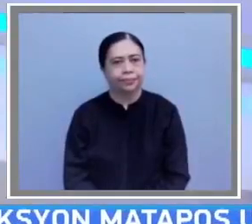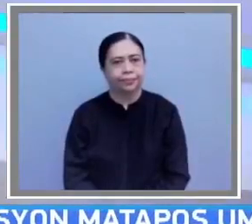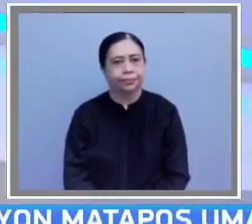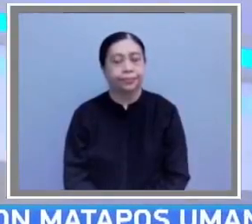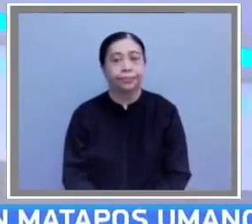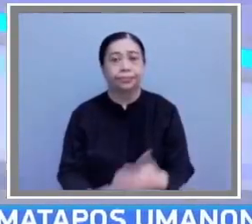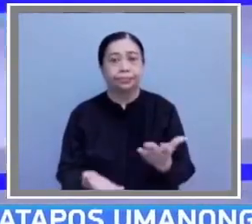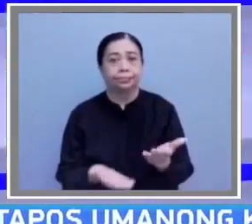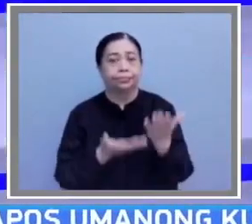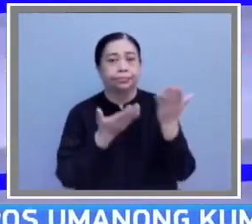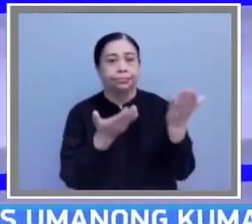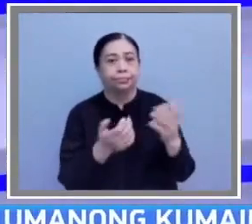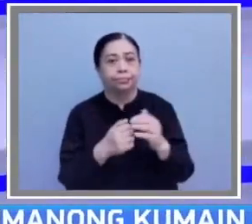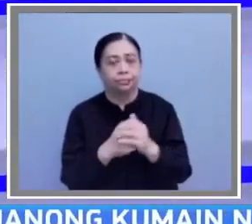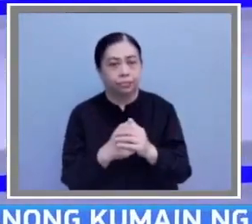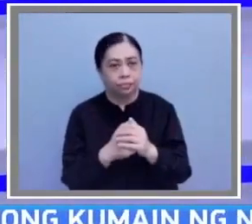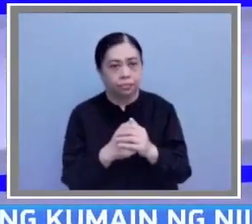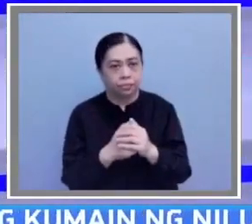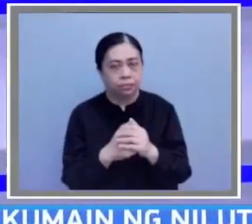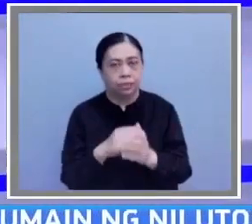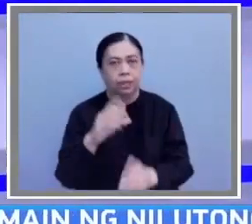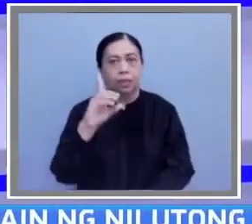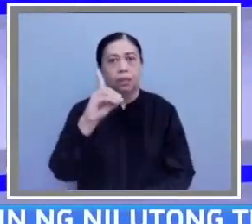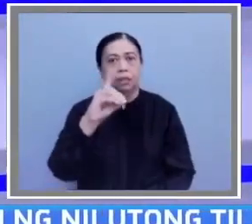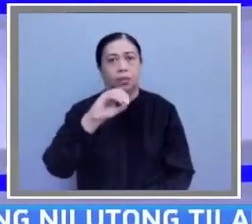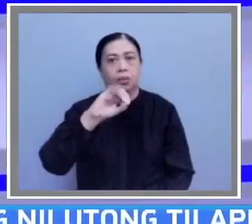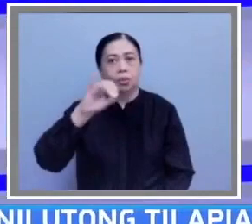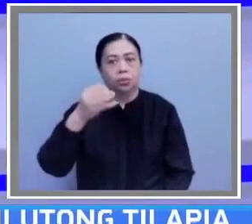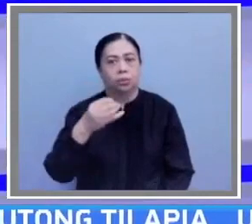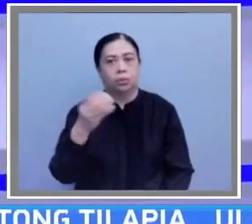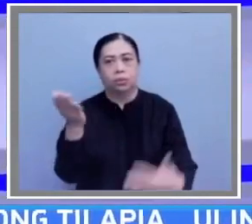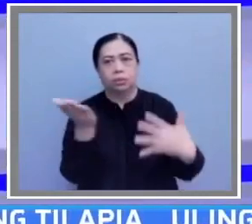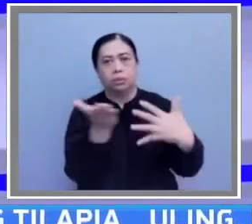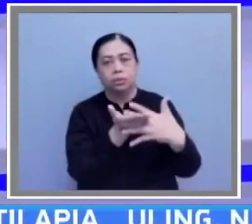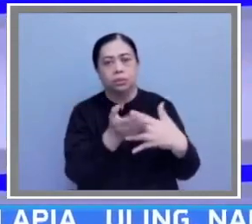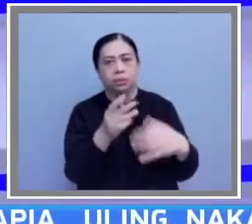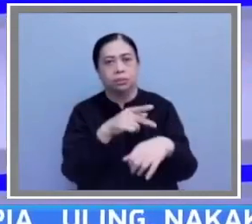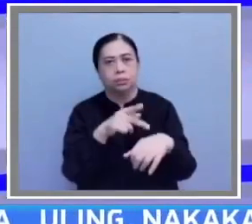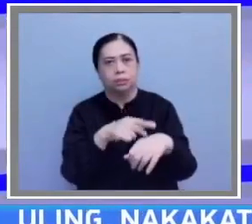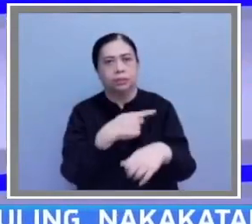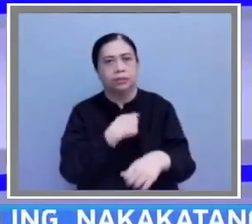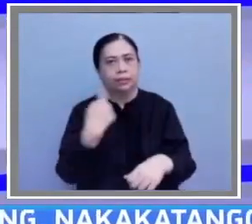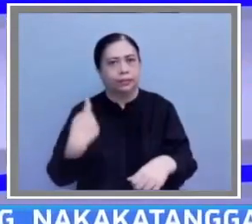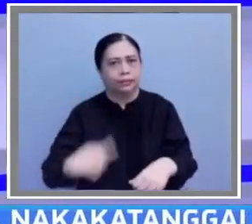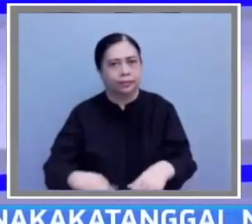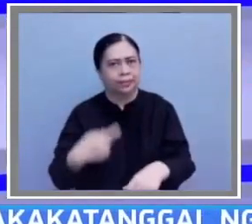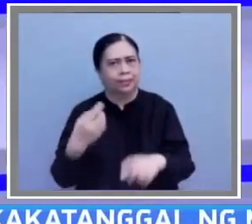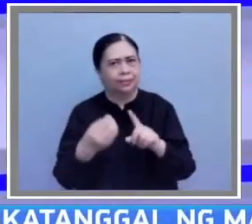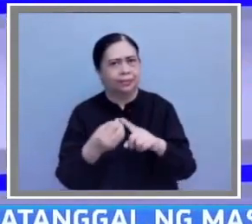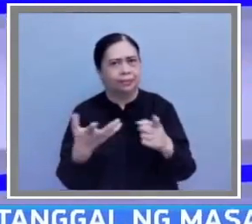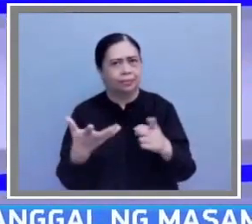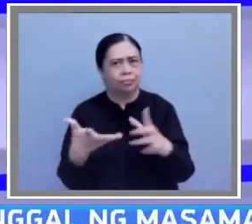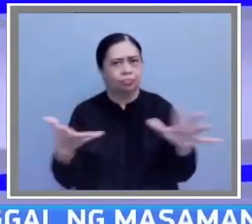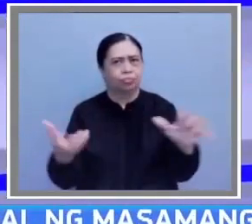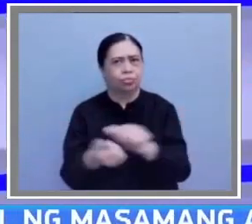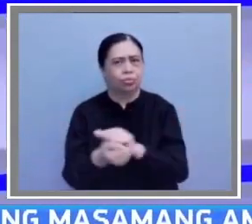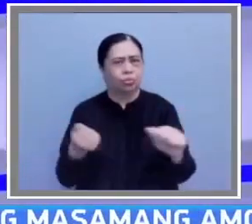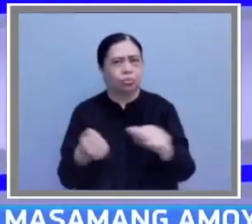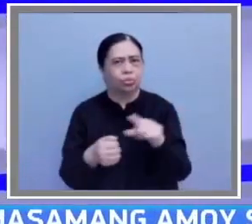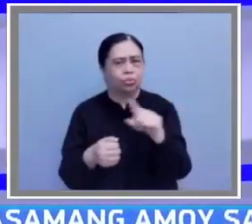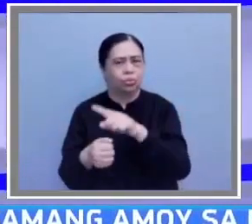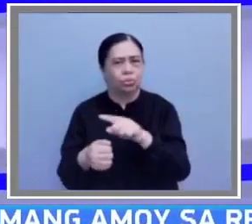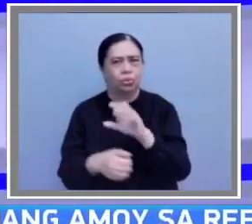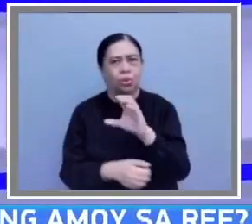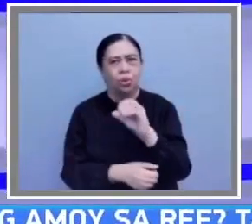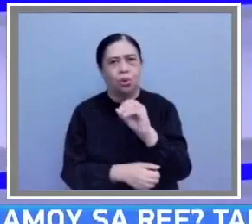Inirekomenda ng Department of Justice na kasuhan ng Pilipinas ang China kaugnay sa pagkaubos ng mga bahura